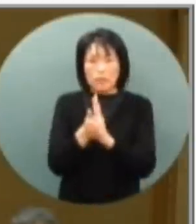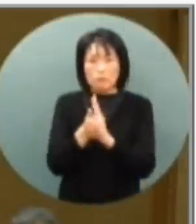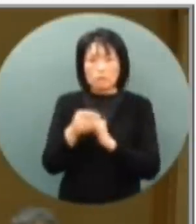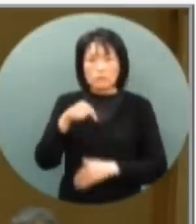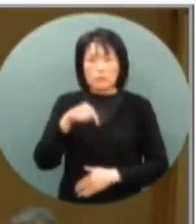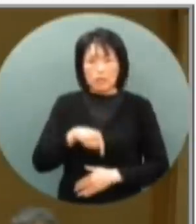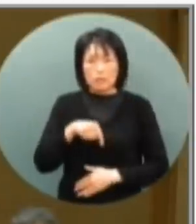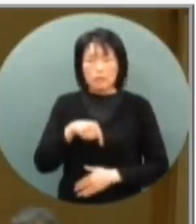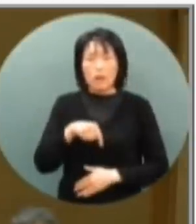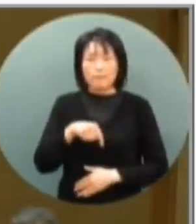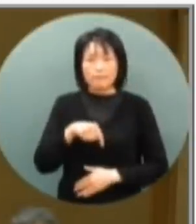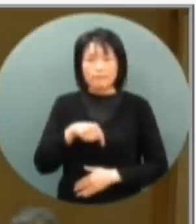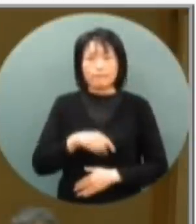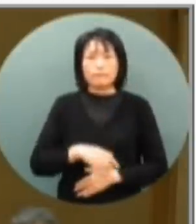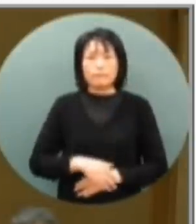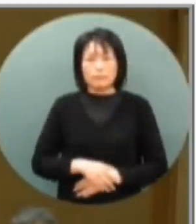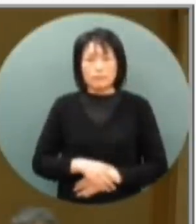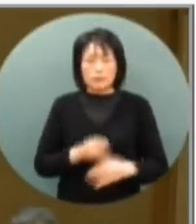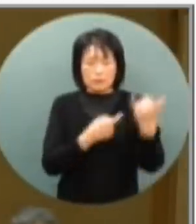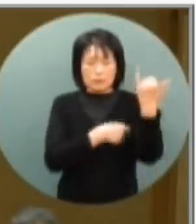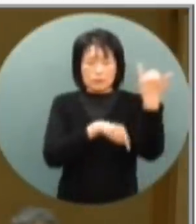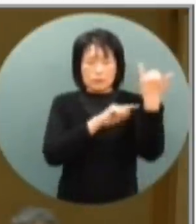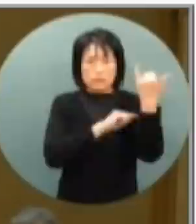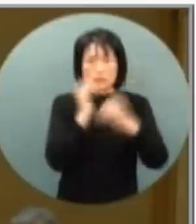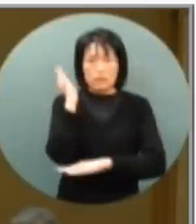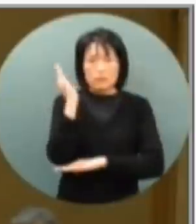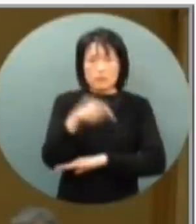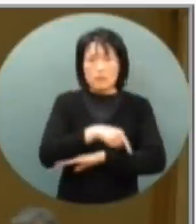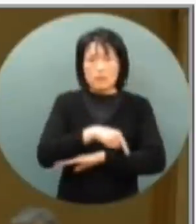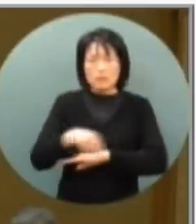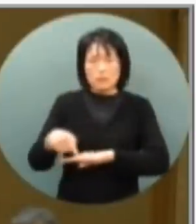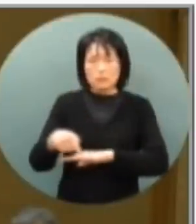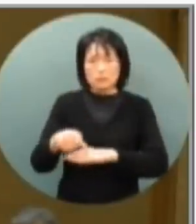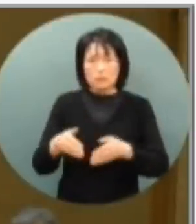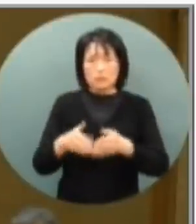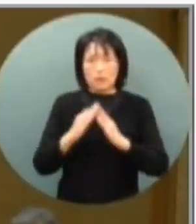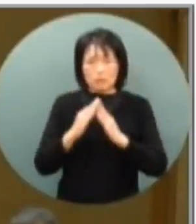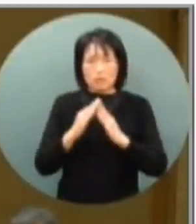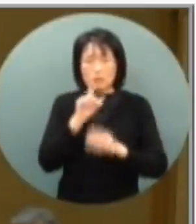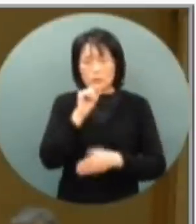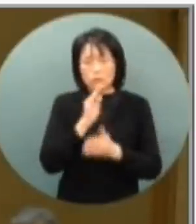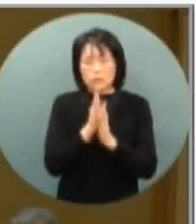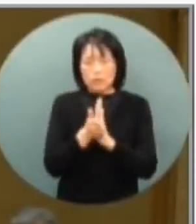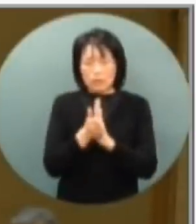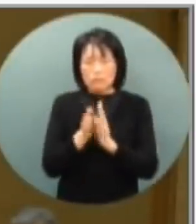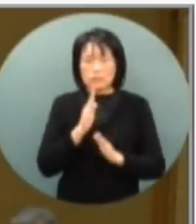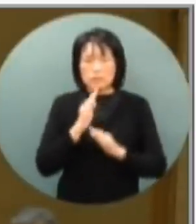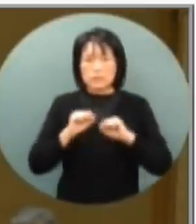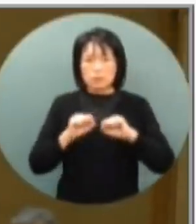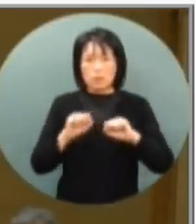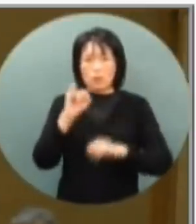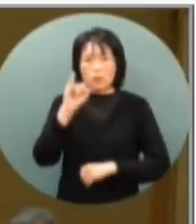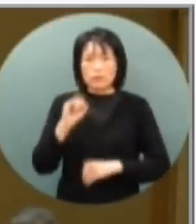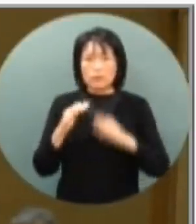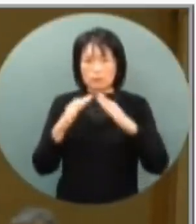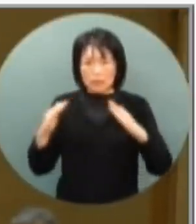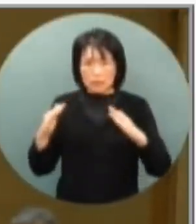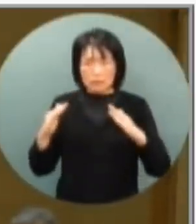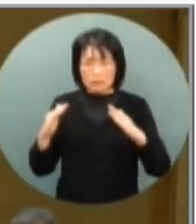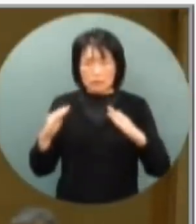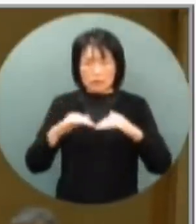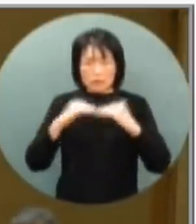人権政策確立要求鳥取県実行委員会というものが全市町村